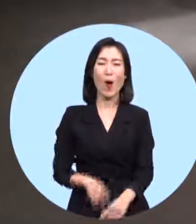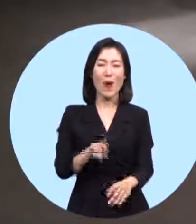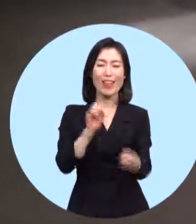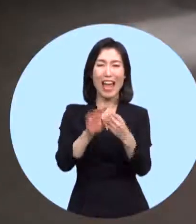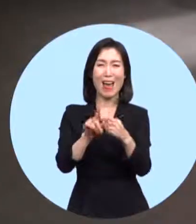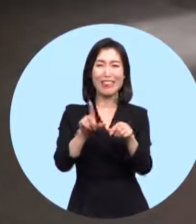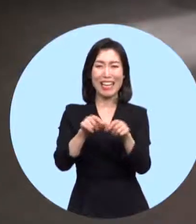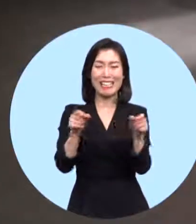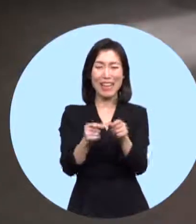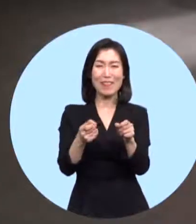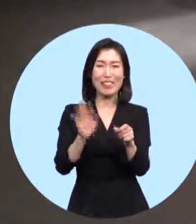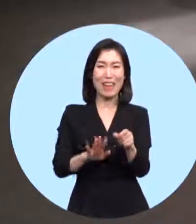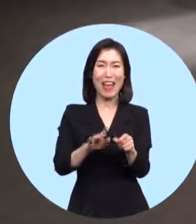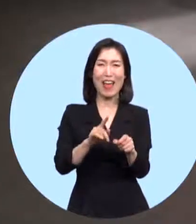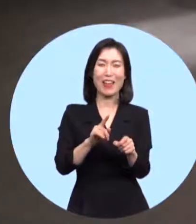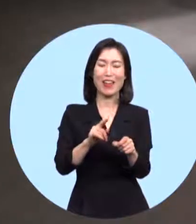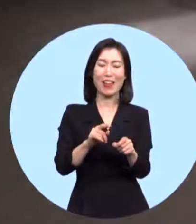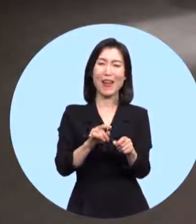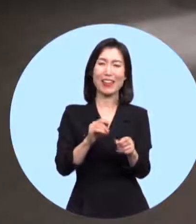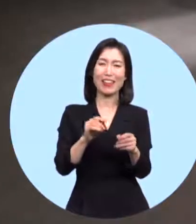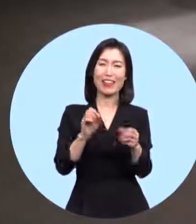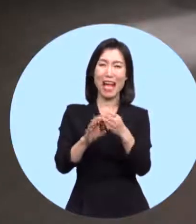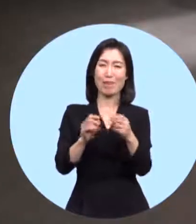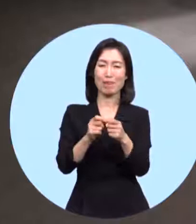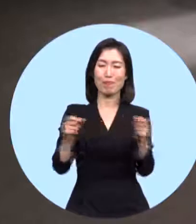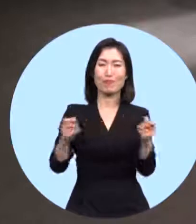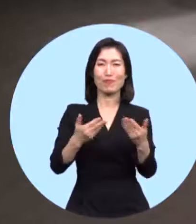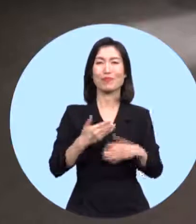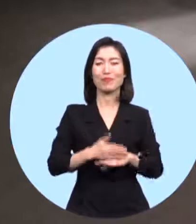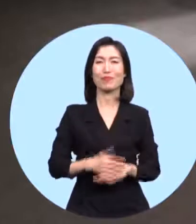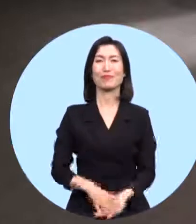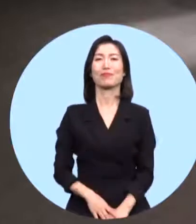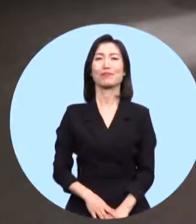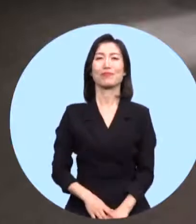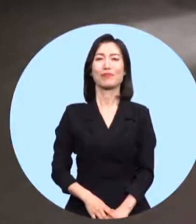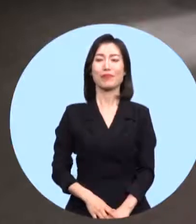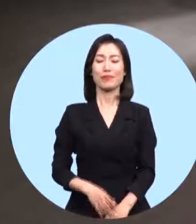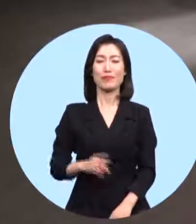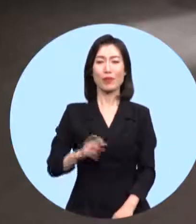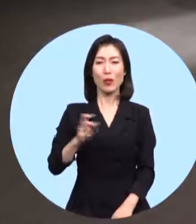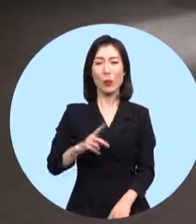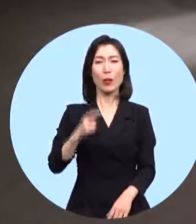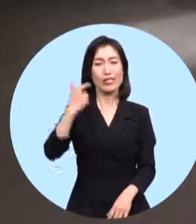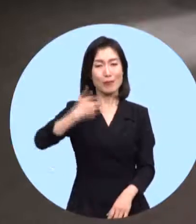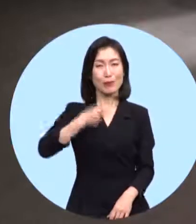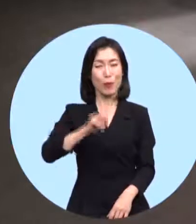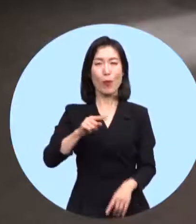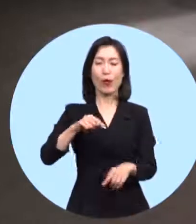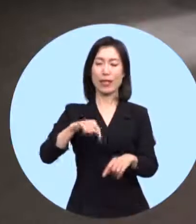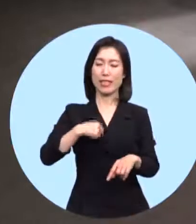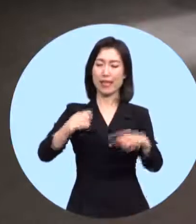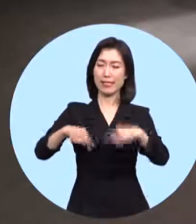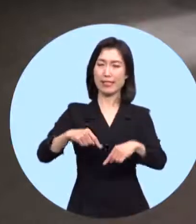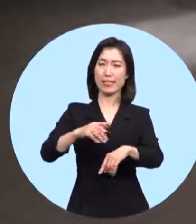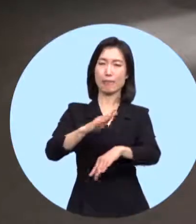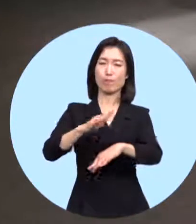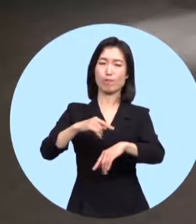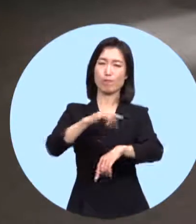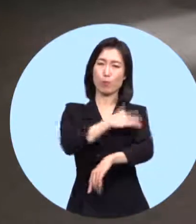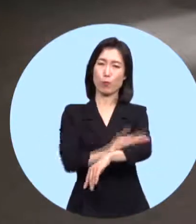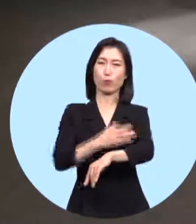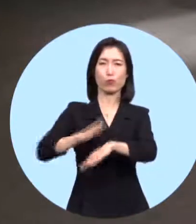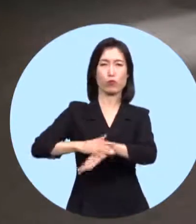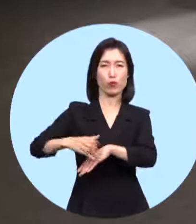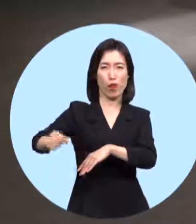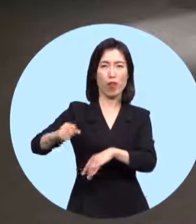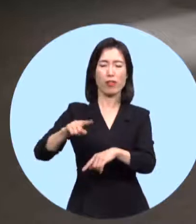짧지만 매우 풍성한 답변이 있을 거로 기대가 됩니다. 이어서 박정호님께서 사전 질의서를 통해서 이 자치분권의 원리를